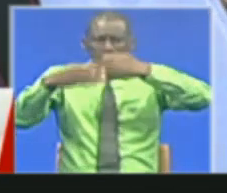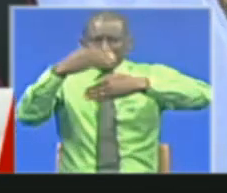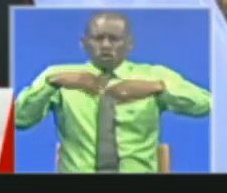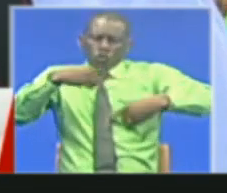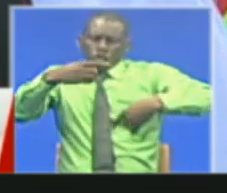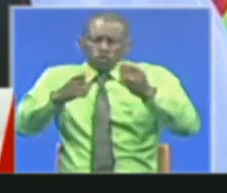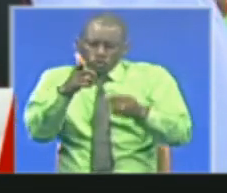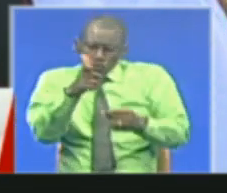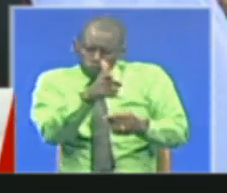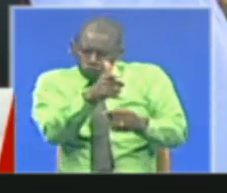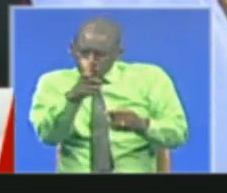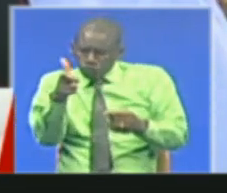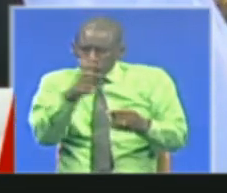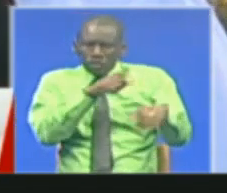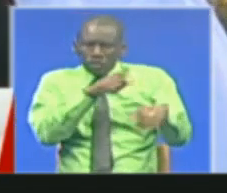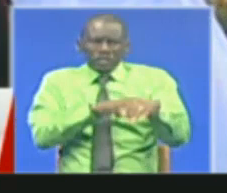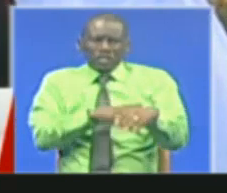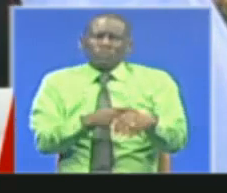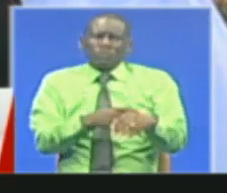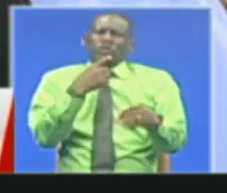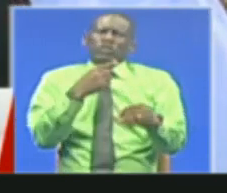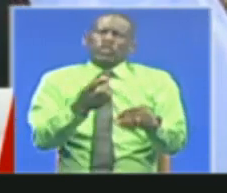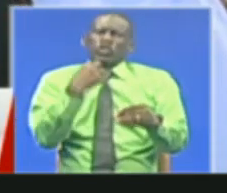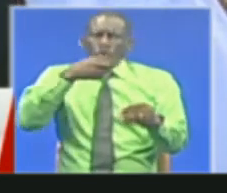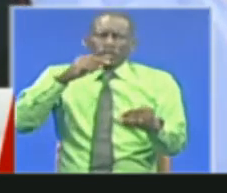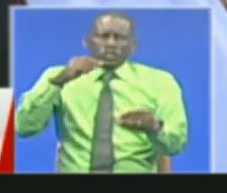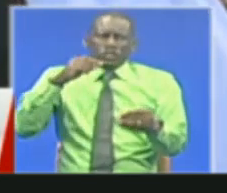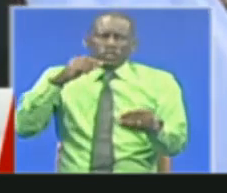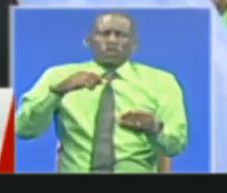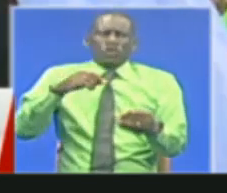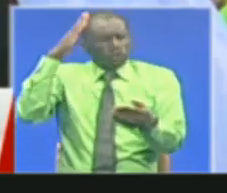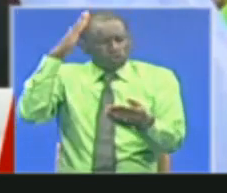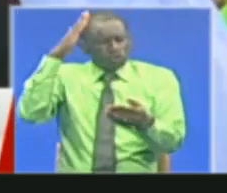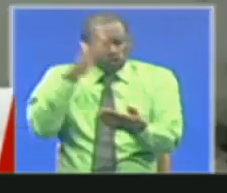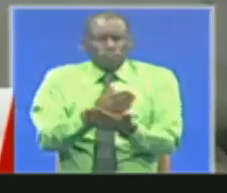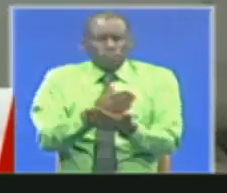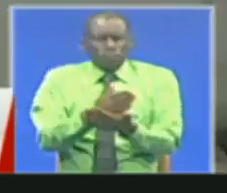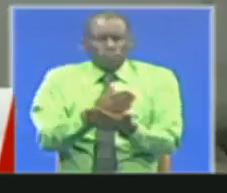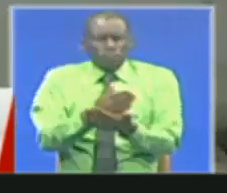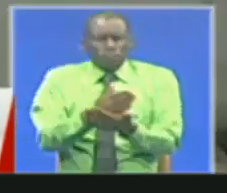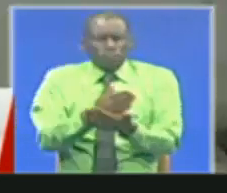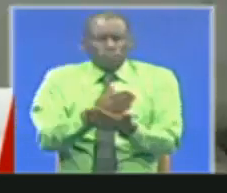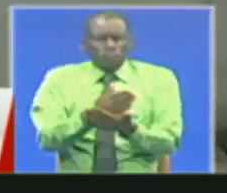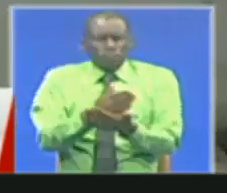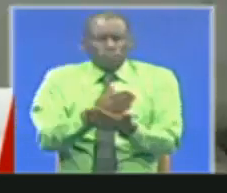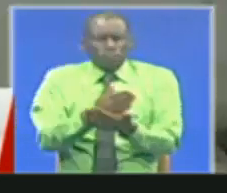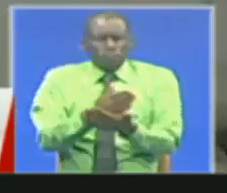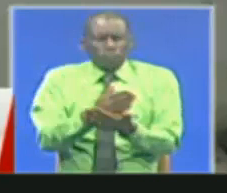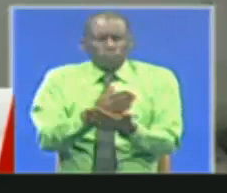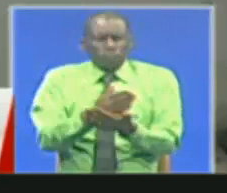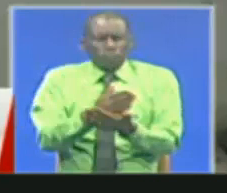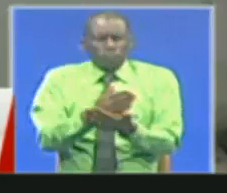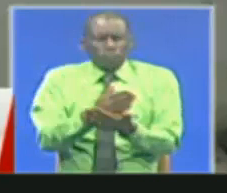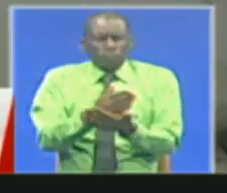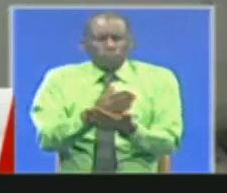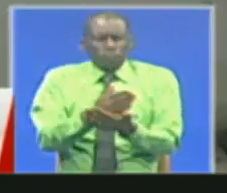na wakatulazimisha lazima tuachie hapo hapo tufungue material waone nini ambayo tulikuwa tunafanya. While her colleagues were roughed up and detained, Daily